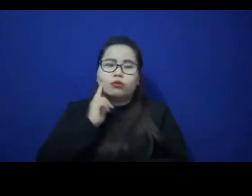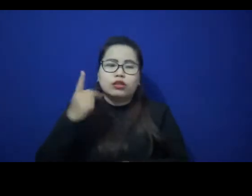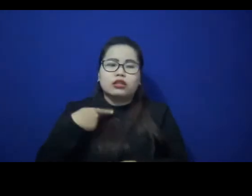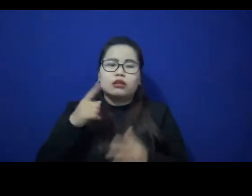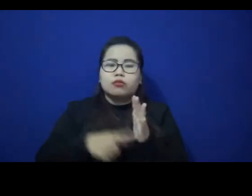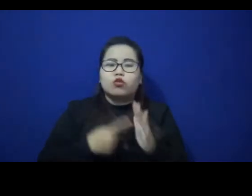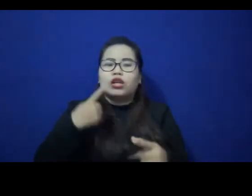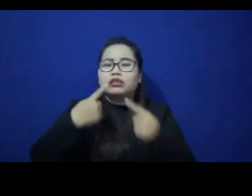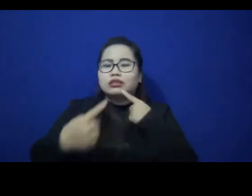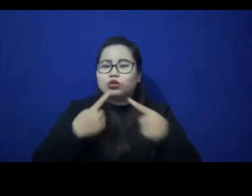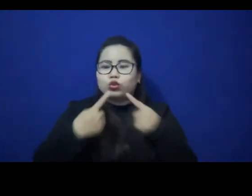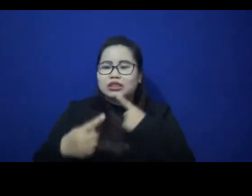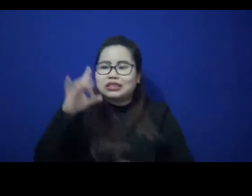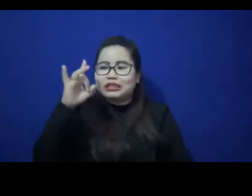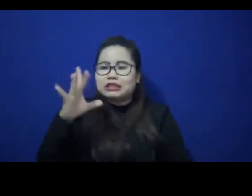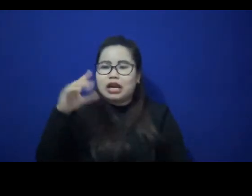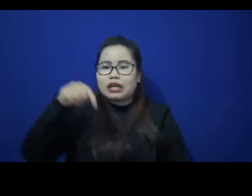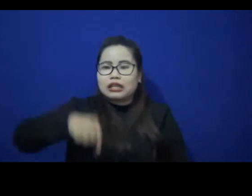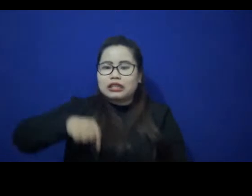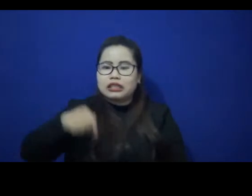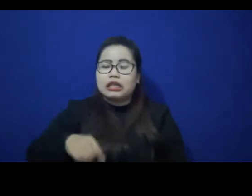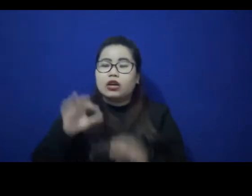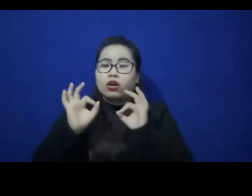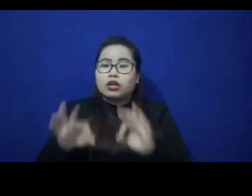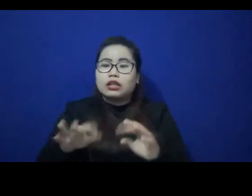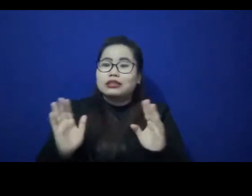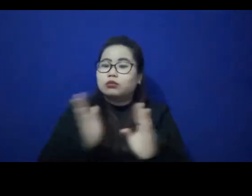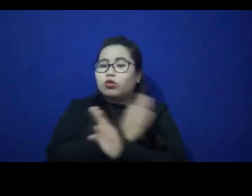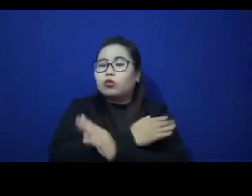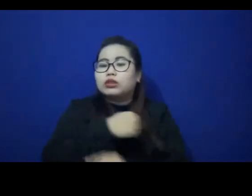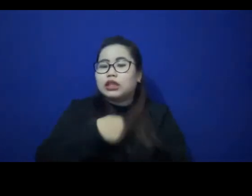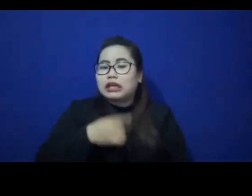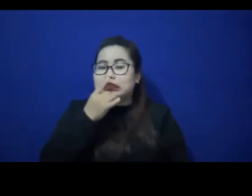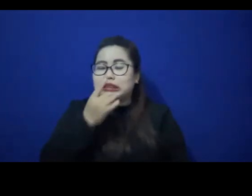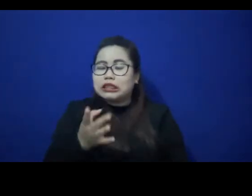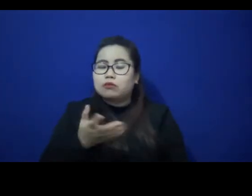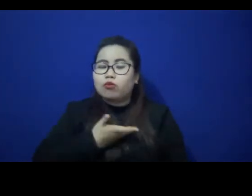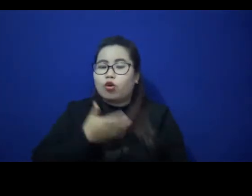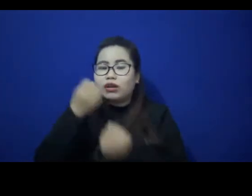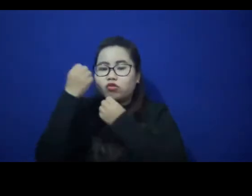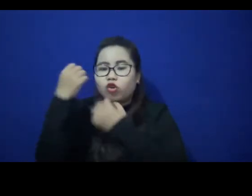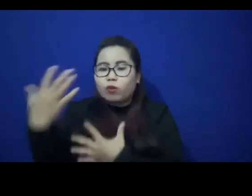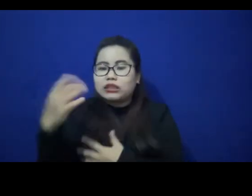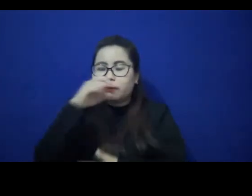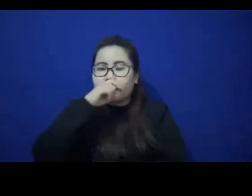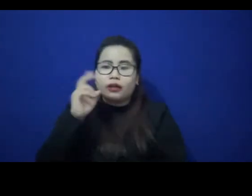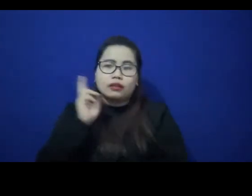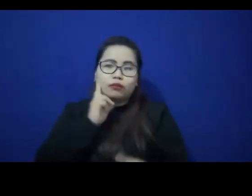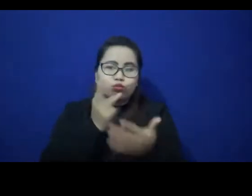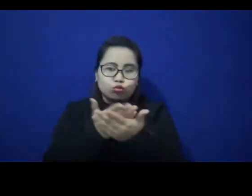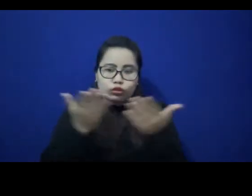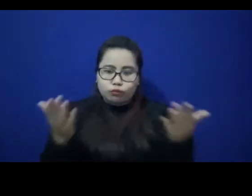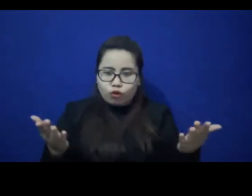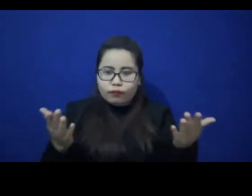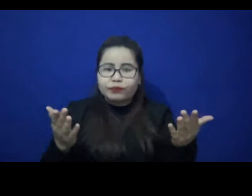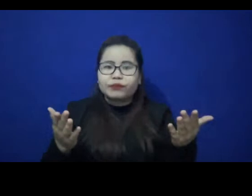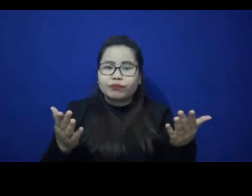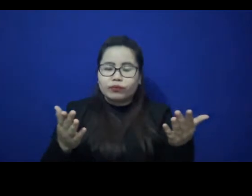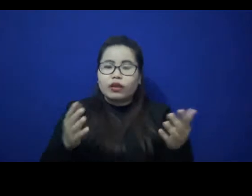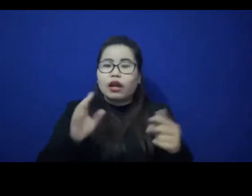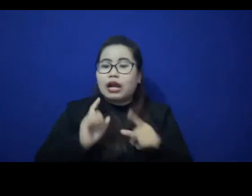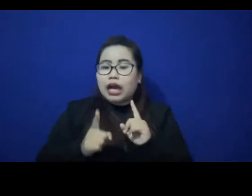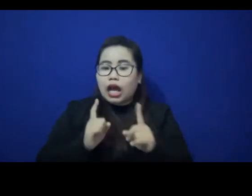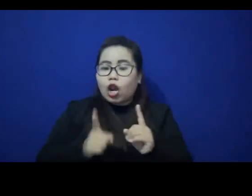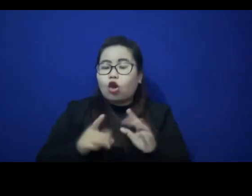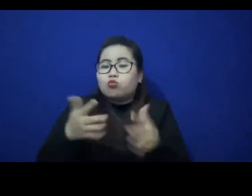diskusi pada siang hari ini sebelumnya saya izin memberikan reminder kepada Bapak Ibu sekalian bahwa